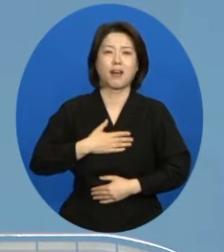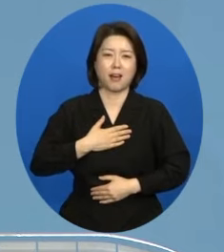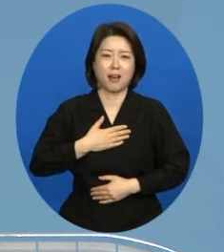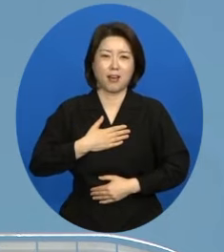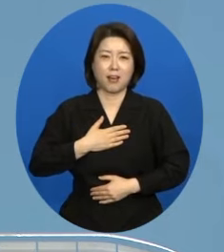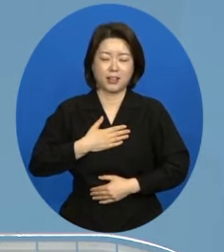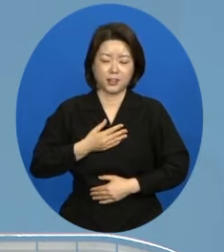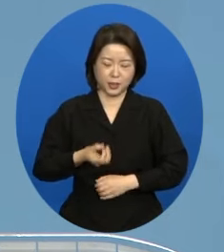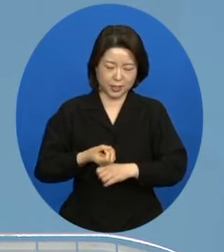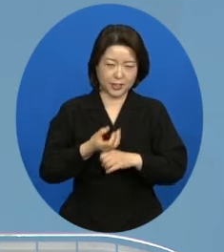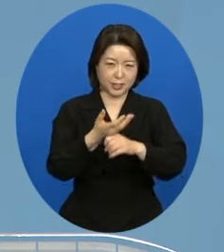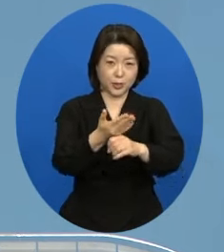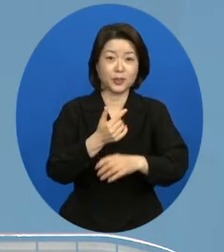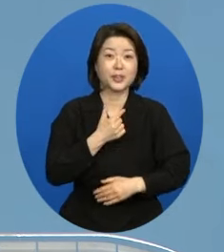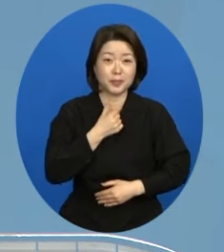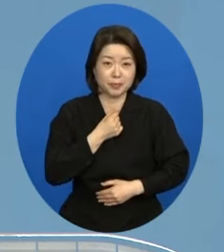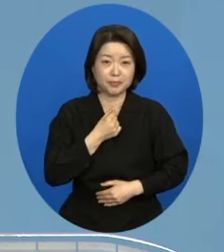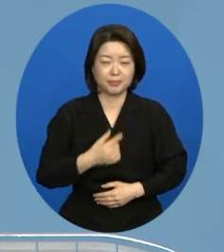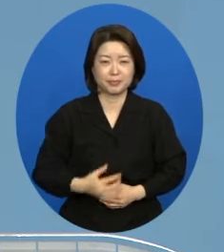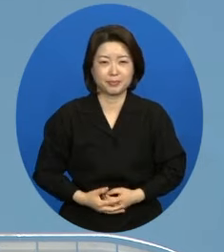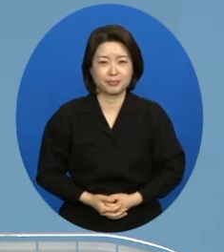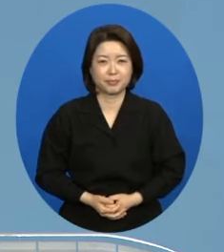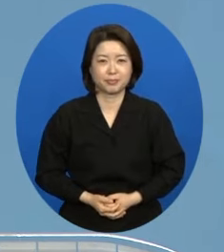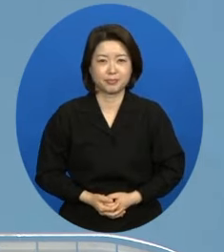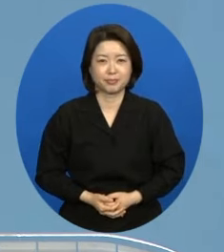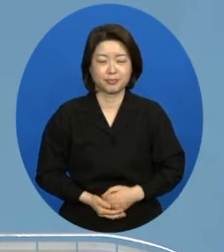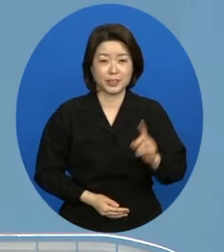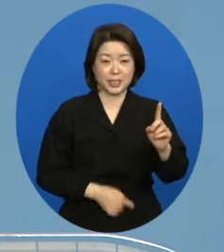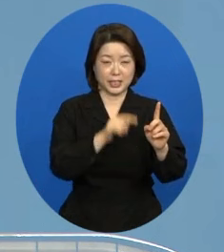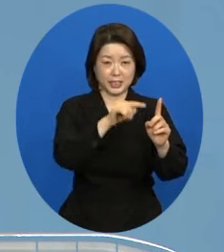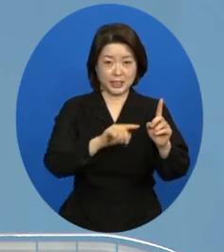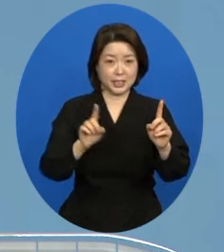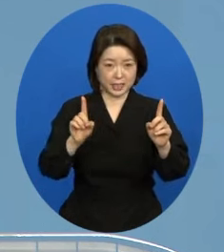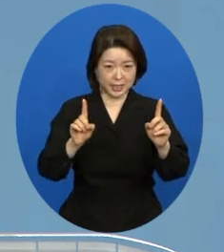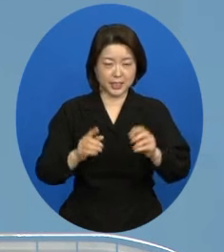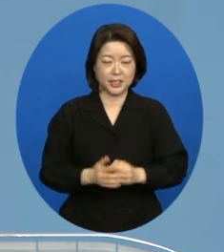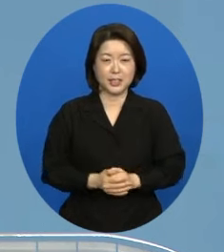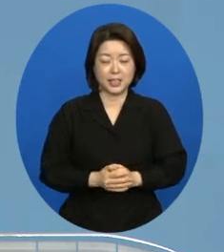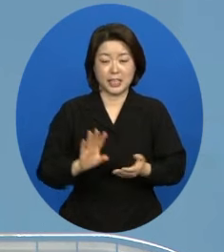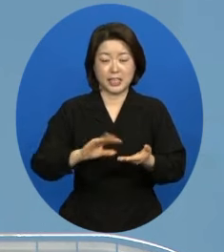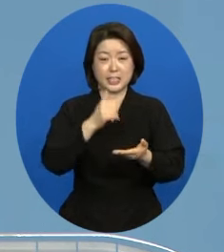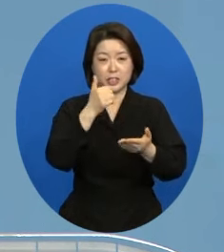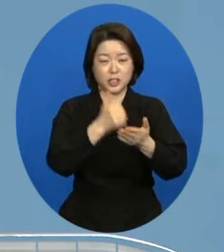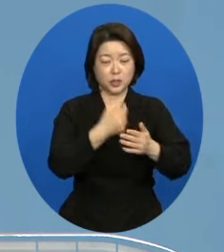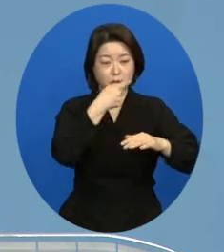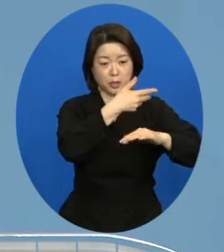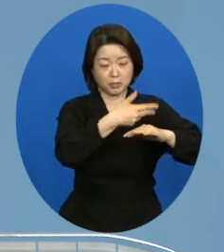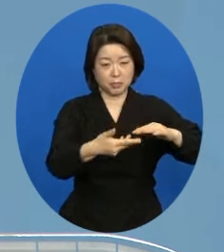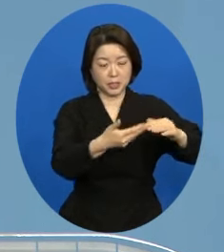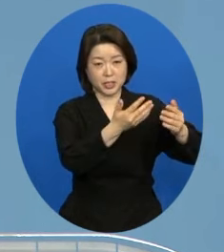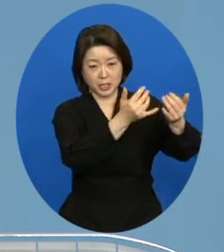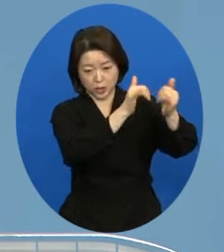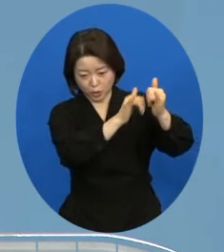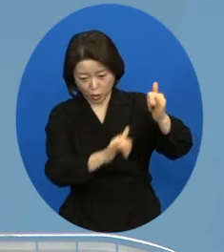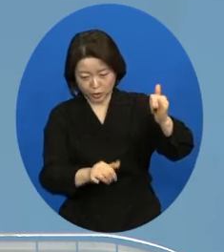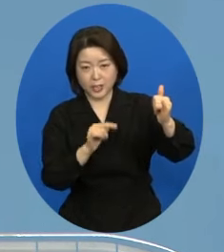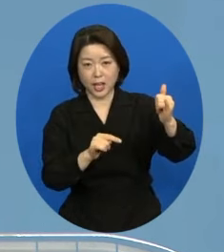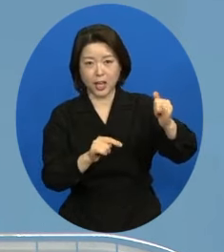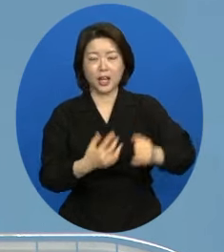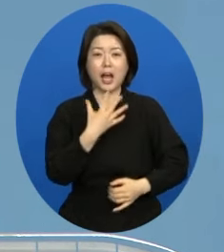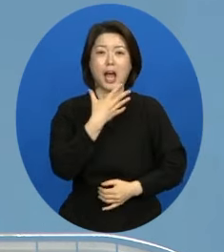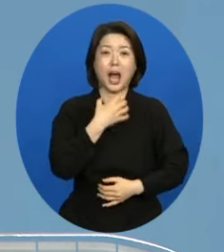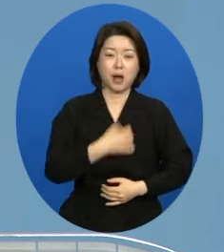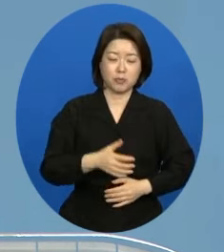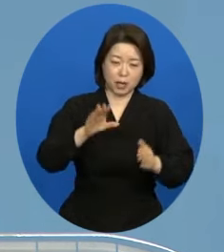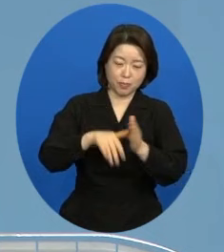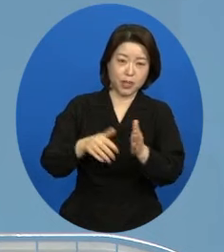좀 잠시 나누려고 합니다 1장 1절에 그리스의 라고 하면서 아브라함부터 시작을